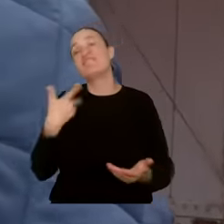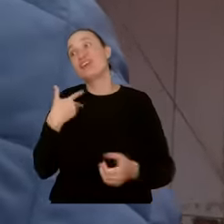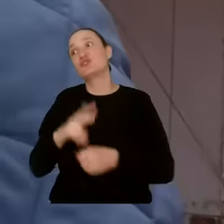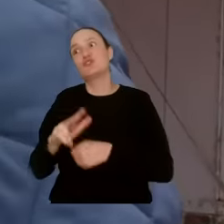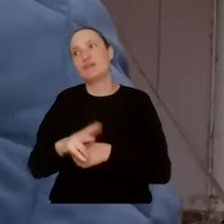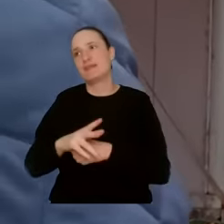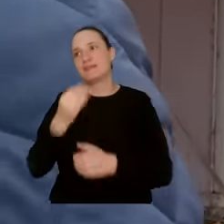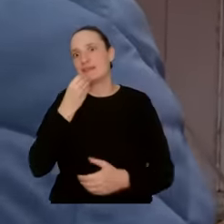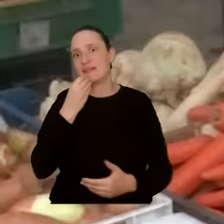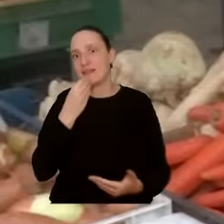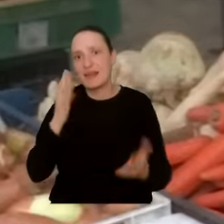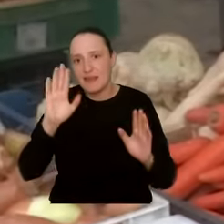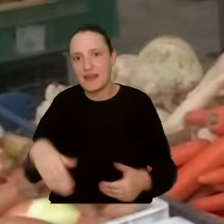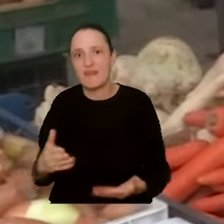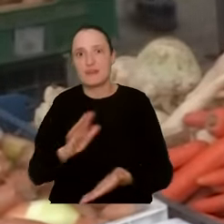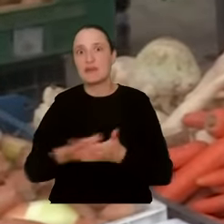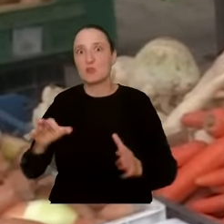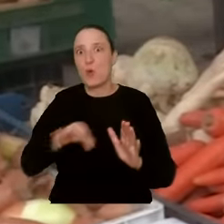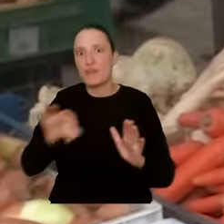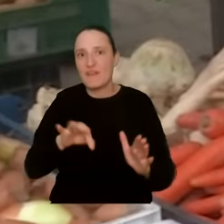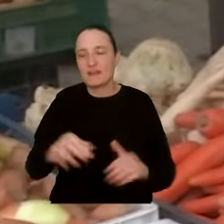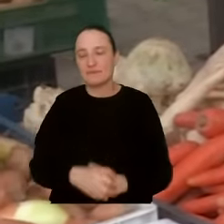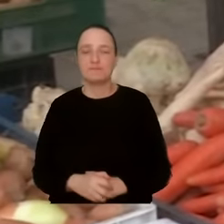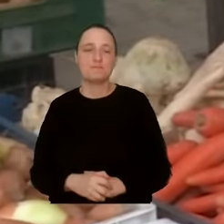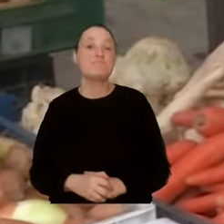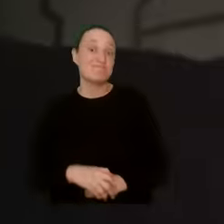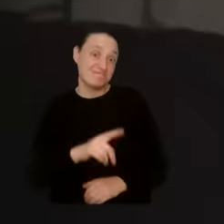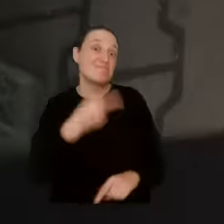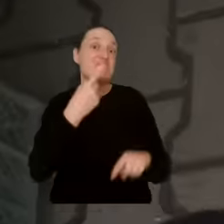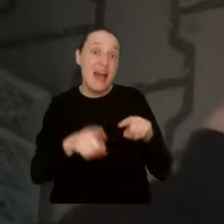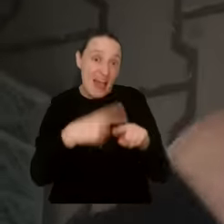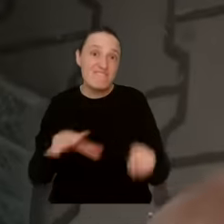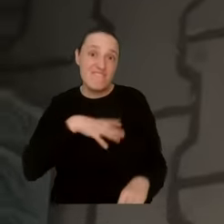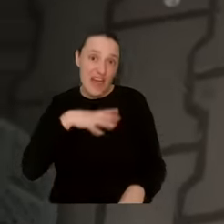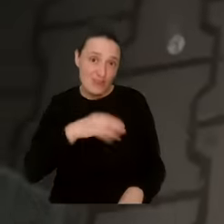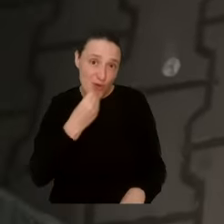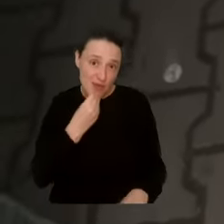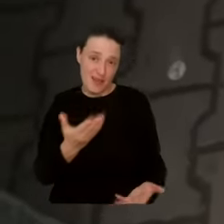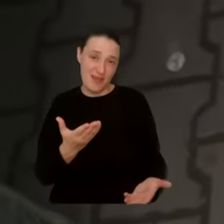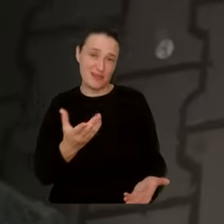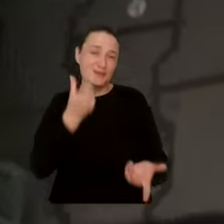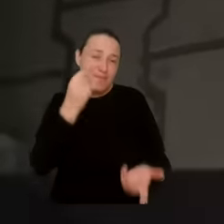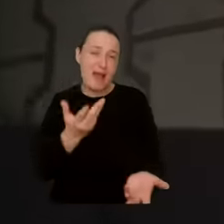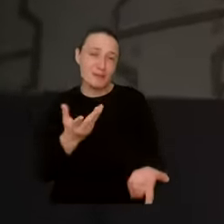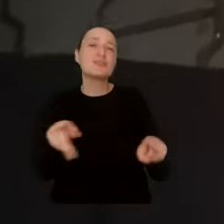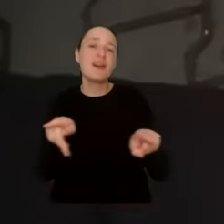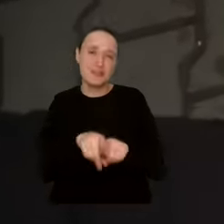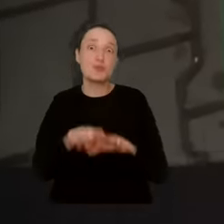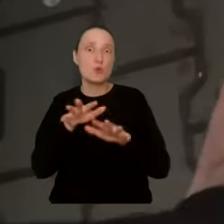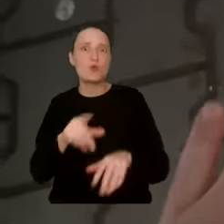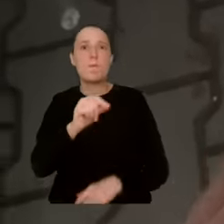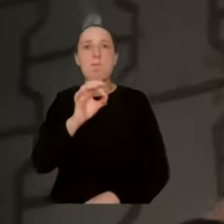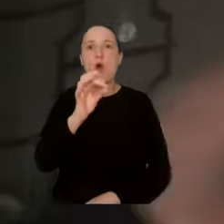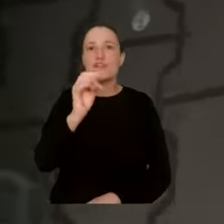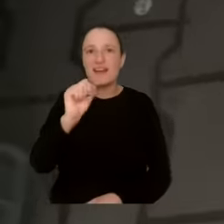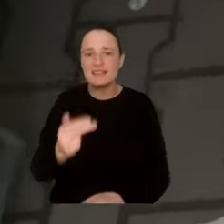je jeszcze ani surówki, nic. To tłumaczymy wnuczkowi, że marchewkę jeść warto. Nie dość, że pyszna, to jeszcze dostarczy sporo potasu, wapnia i